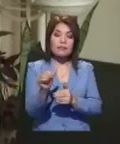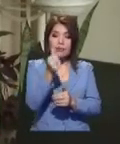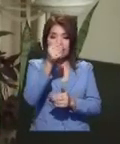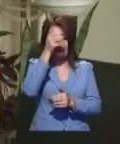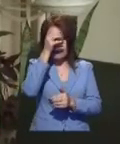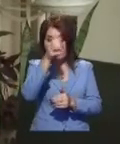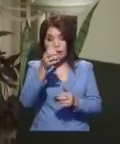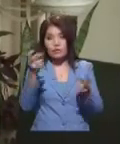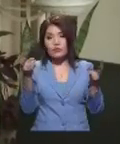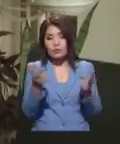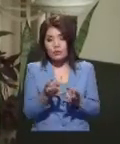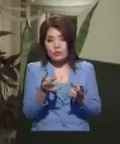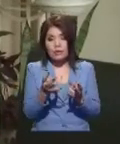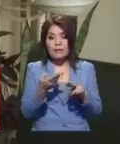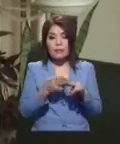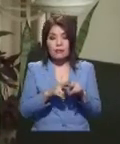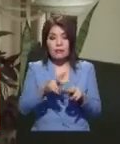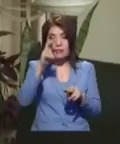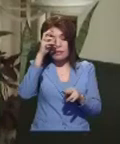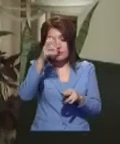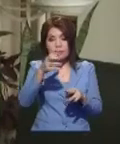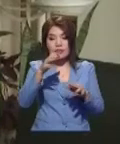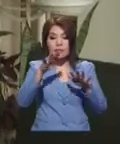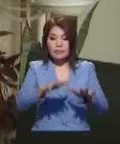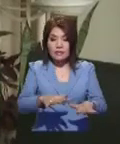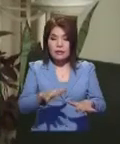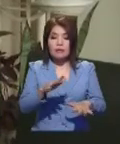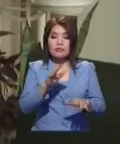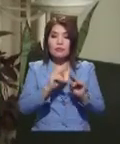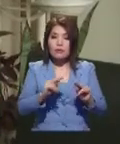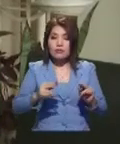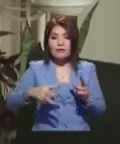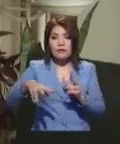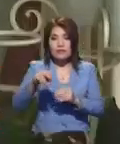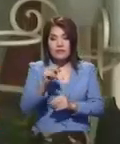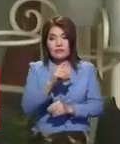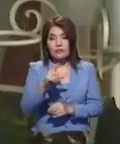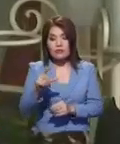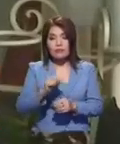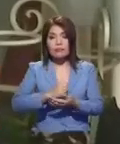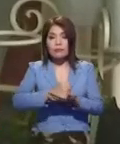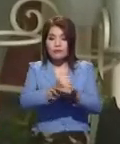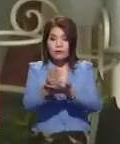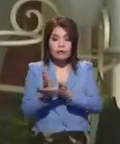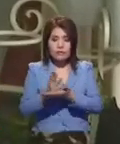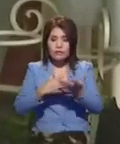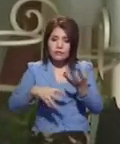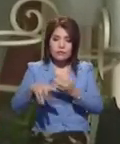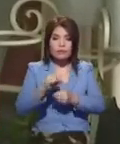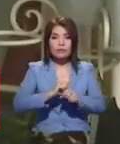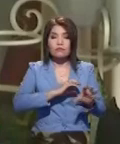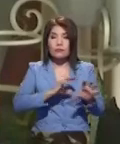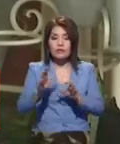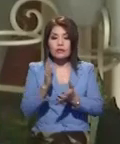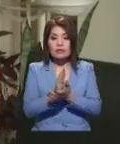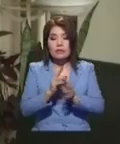саласынан көрсек болады. Білім саласынан қазіргі не оқушыларға барлық мүмкіндік жасалған. Мұғалімдердің жыл сайынғы